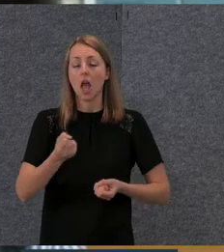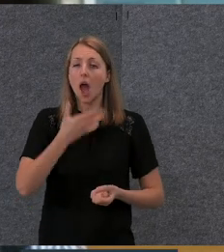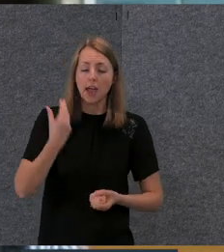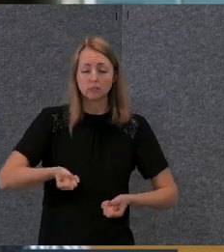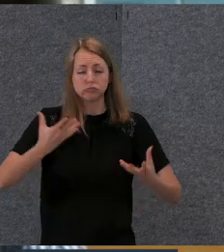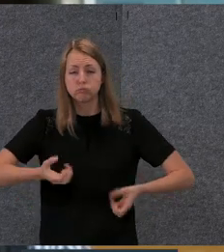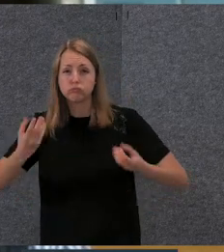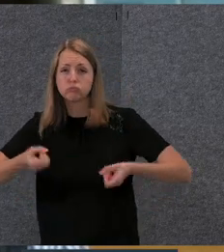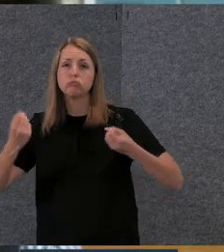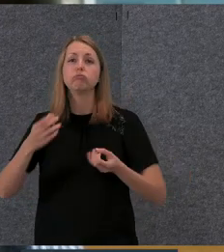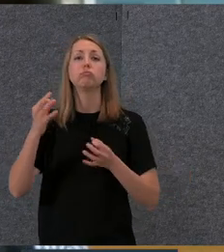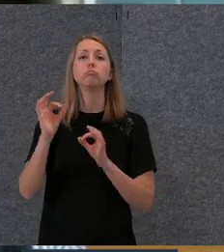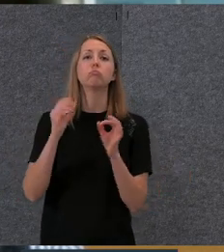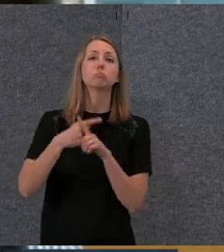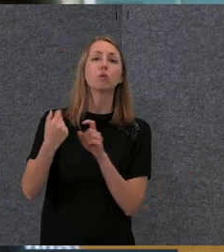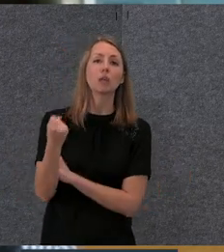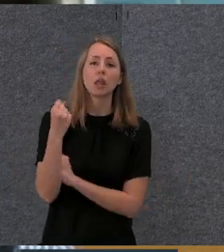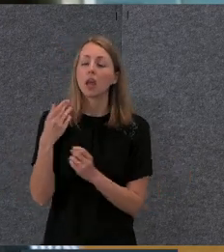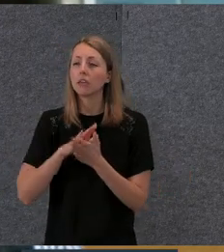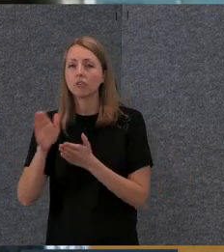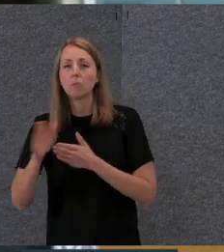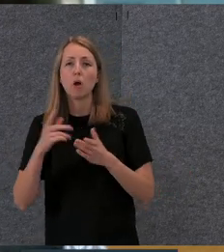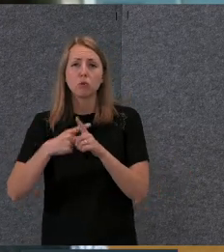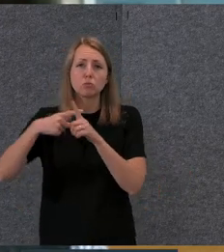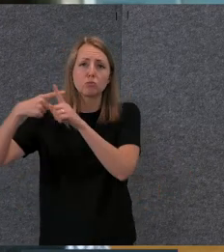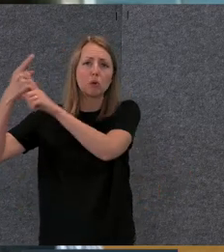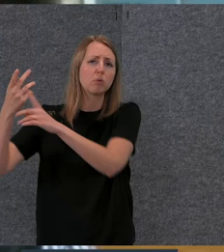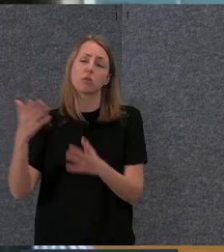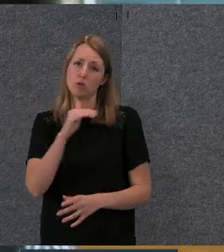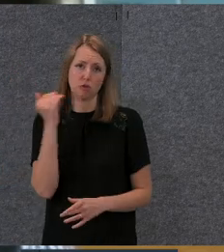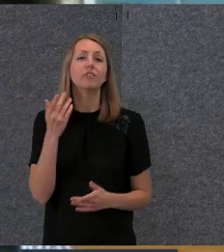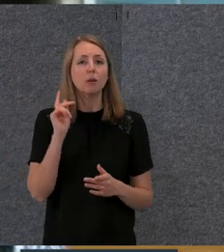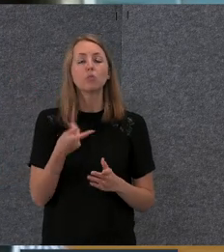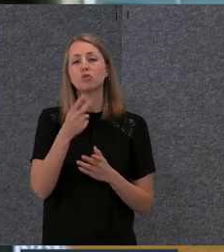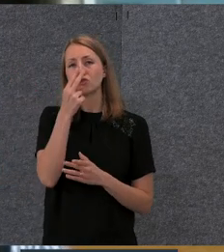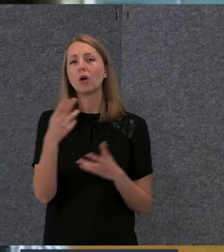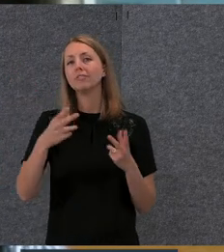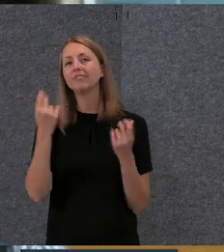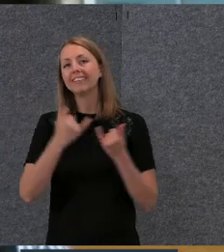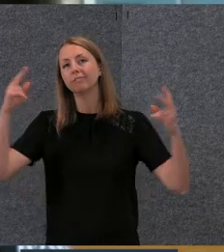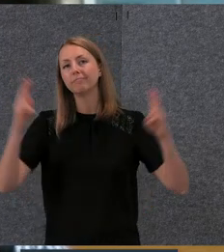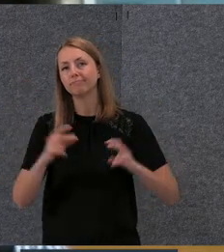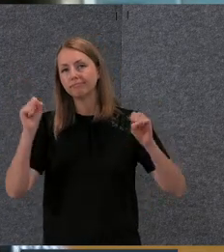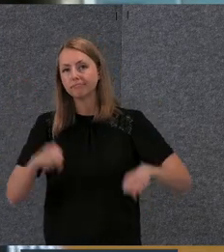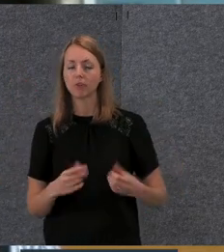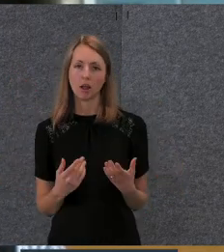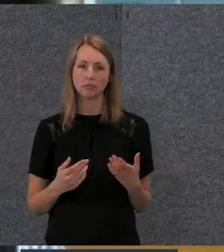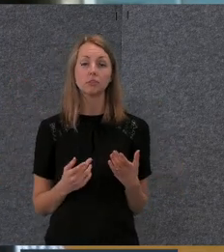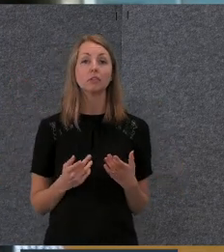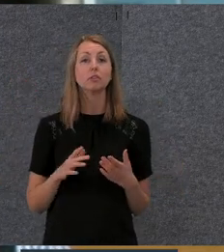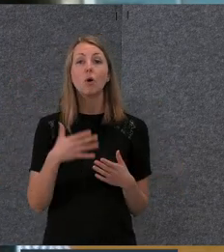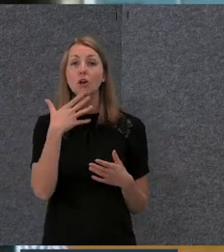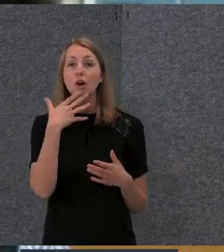andere Zwecke, dass wir sie beliebig vergeuden dürfen. Wir müssen die Rationalisierungspotenziale, die eingeführt sind, nutzen. Und das Schöne